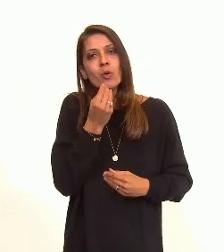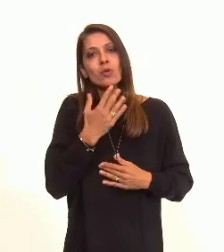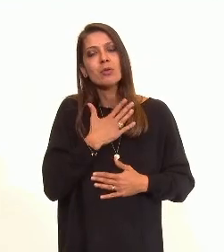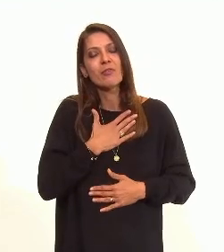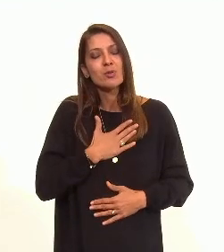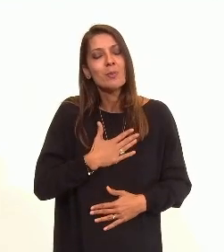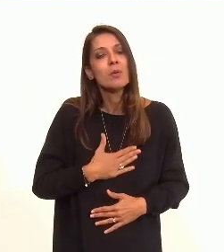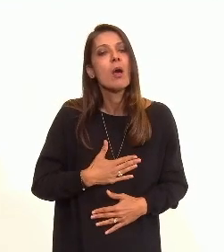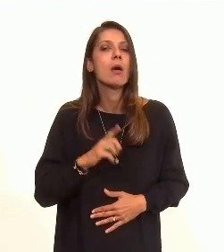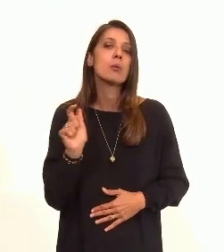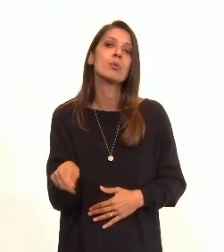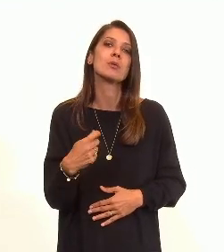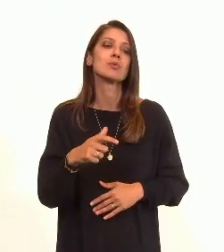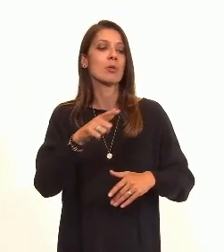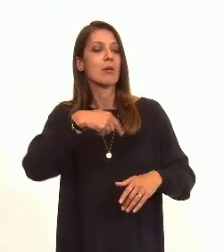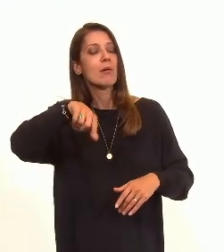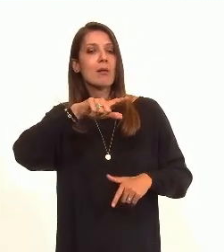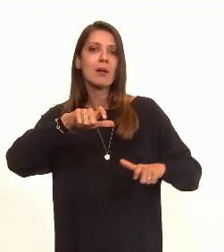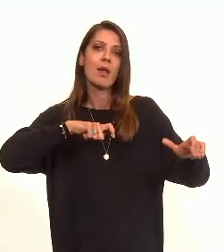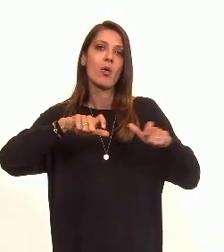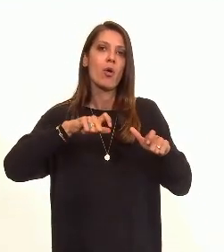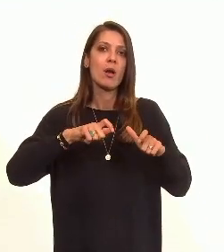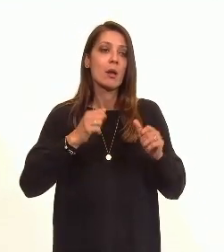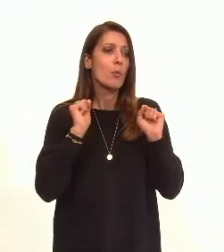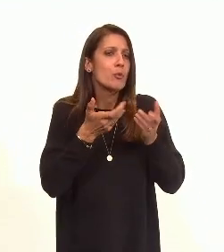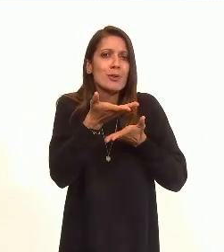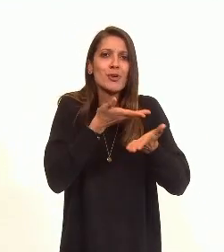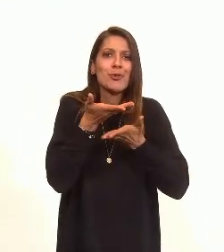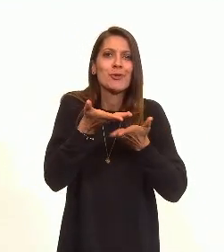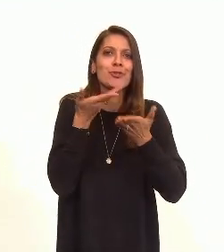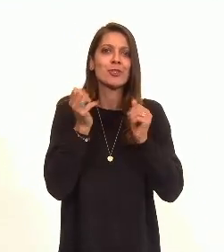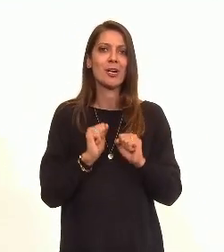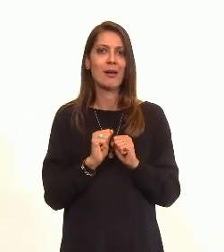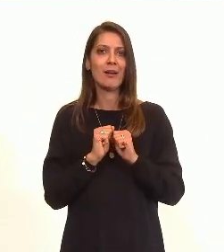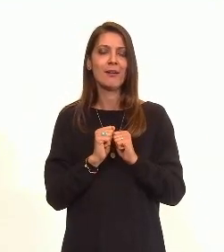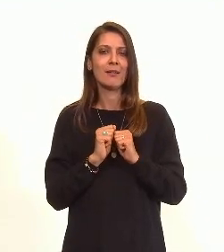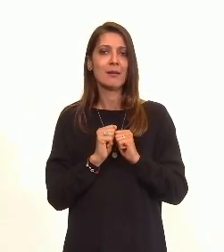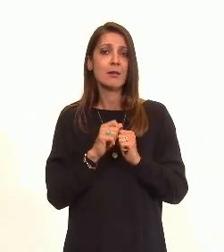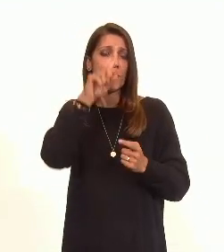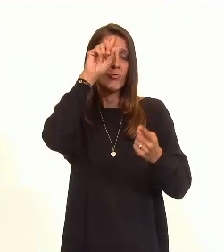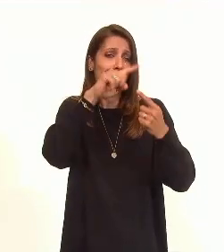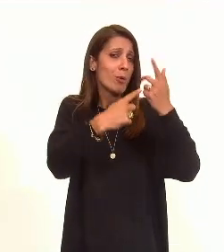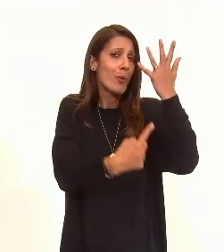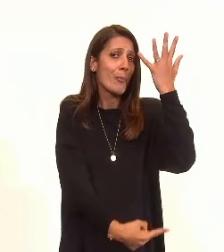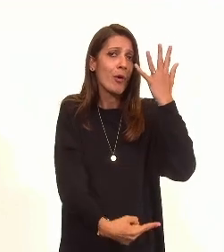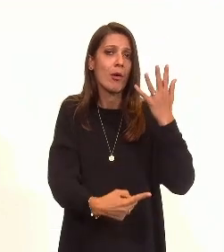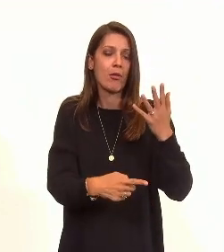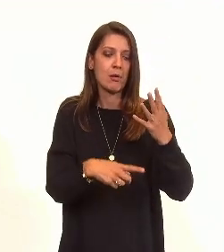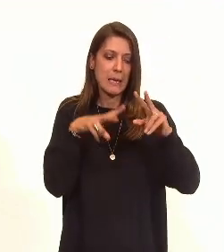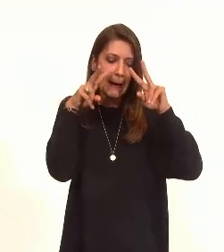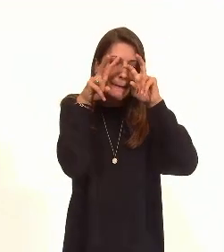collègues, évidemment, c'est que nous pouvons parler. Nous avons certains thèmes. Nous les étudions en cours d'année.